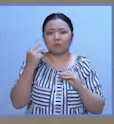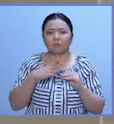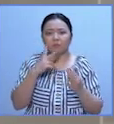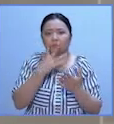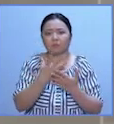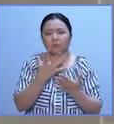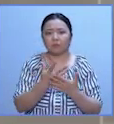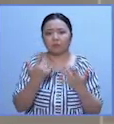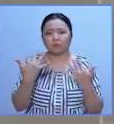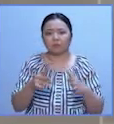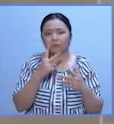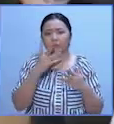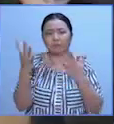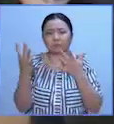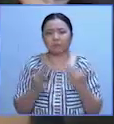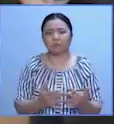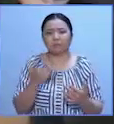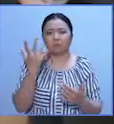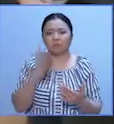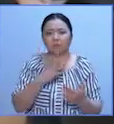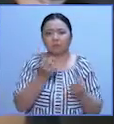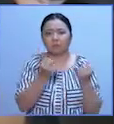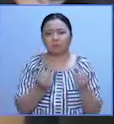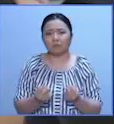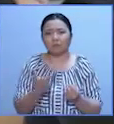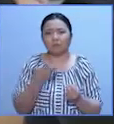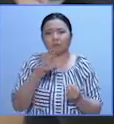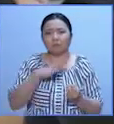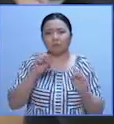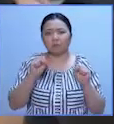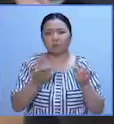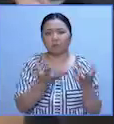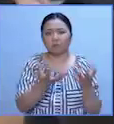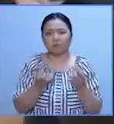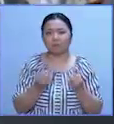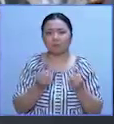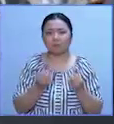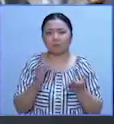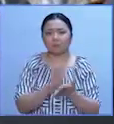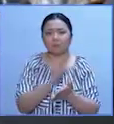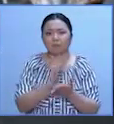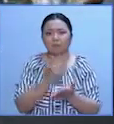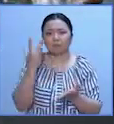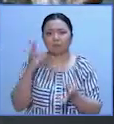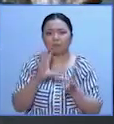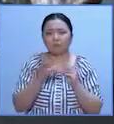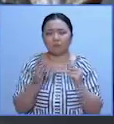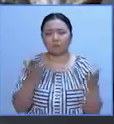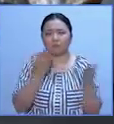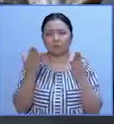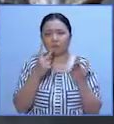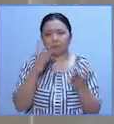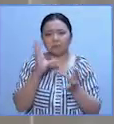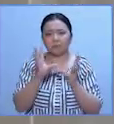Смағұлов 1970 жылы әскери борышын өтеп келгеннен соң еңбек жолын аудандық газетте бастады. Ауыл тынысы